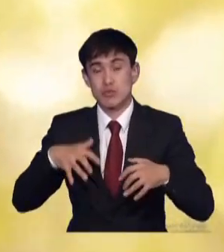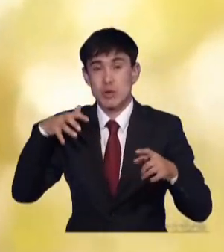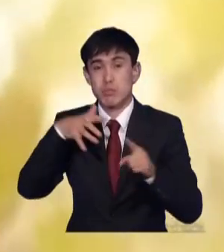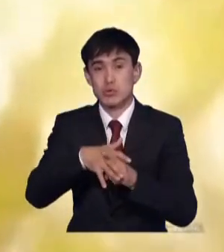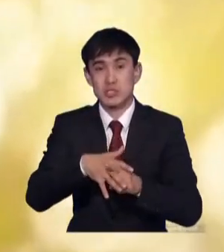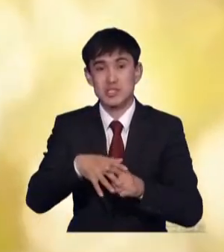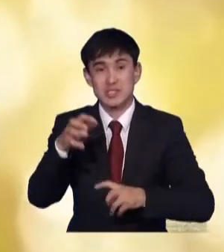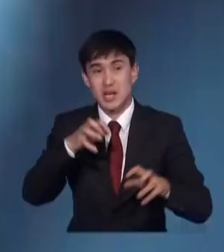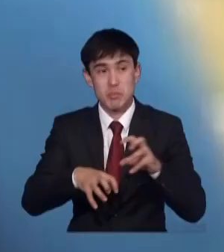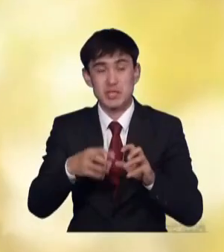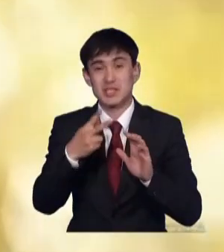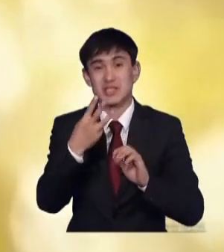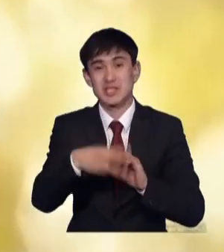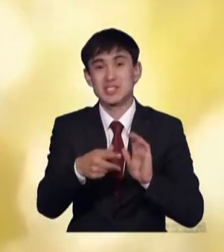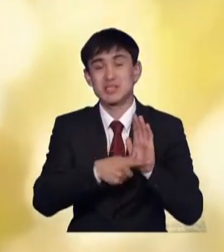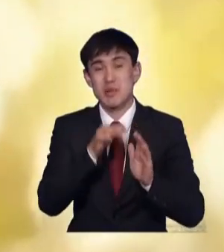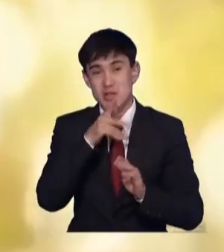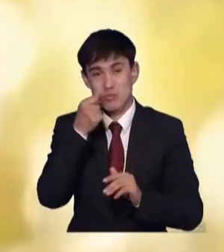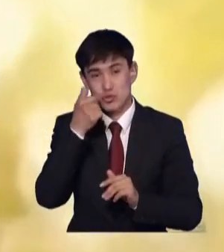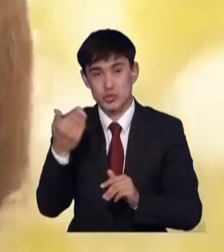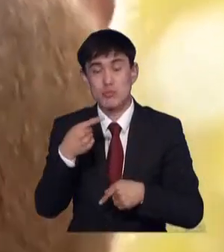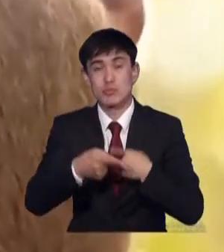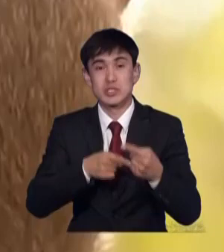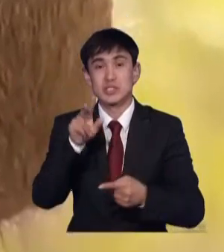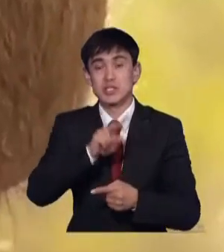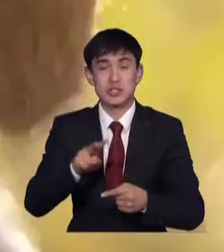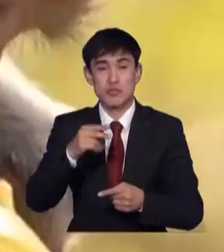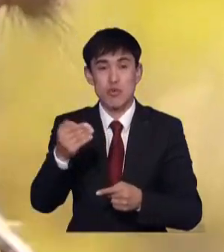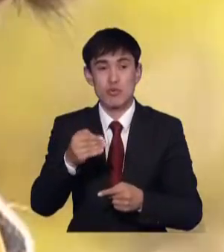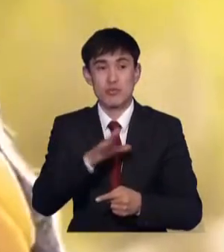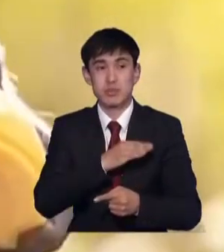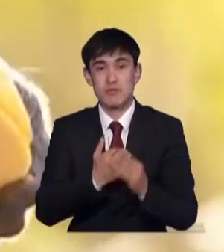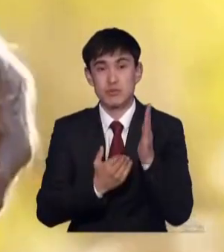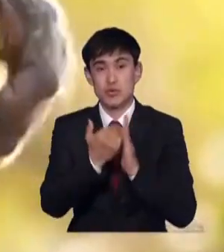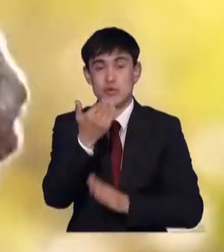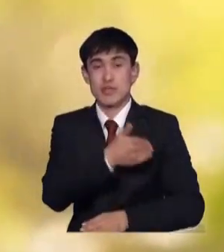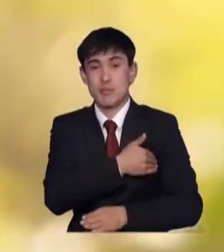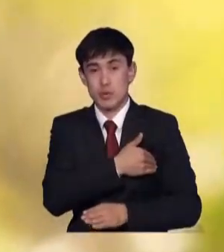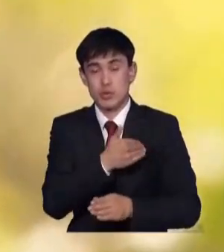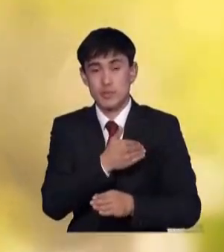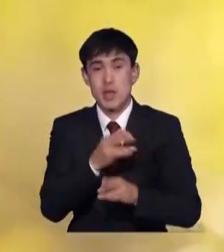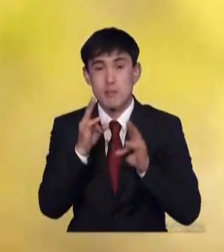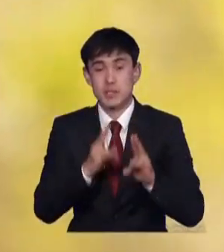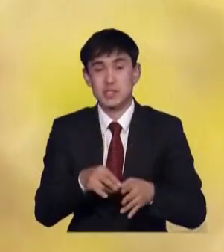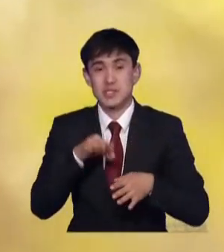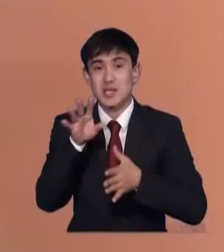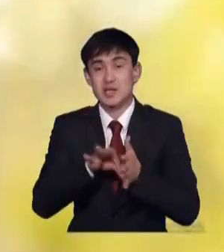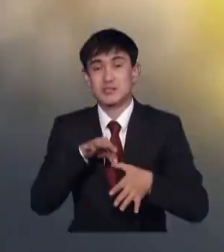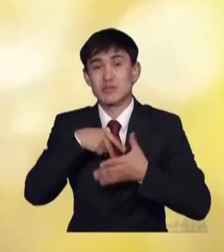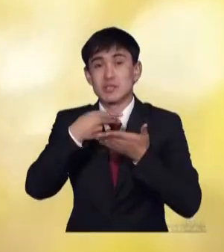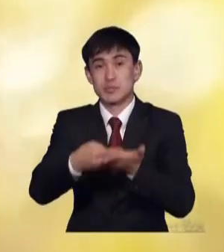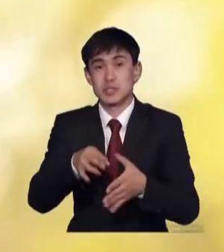и и царапали 37 летнего мужчину спустя несколько часов у него поднялась высокая температура пострадавшего экстренно